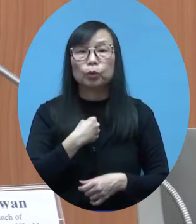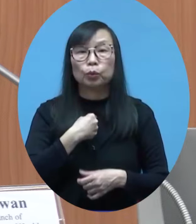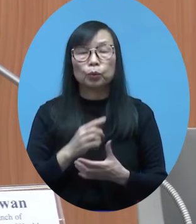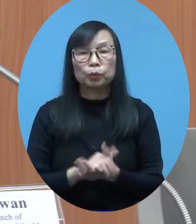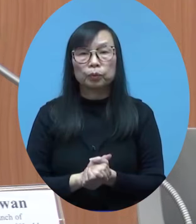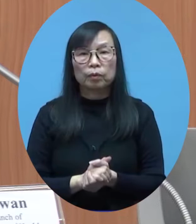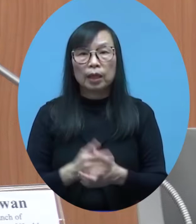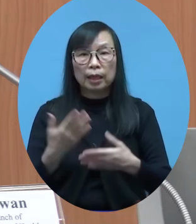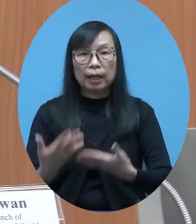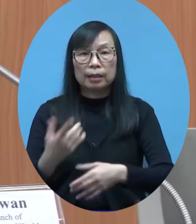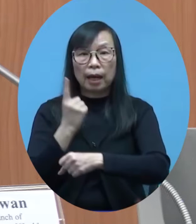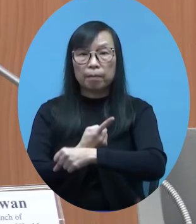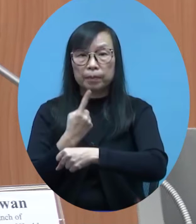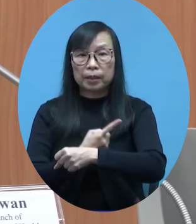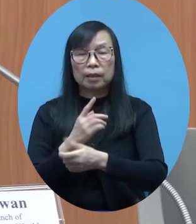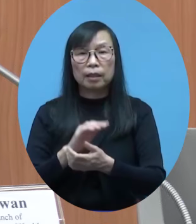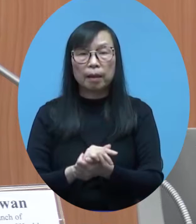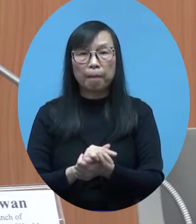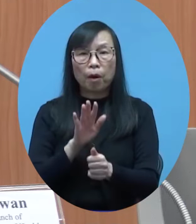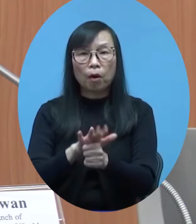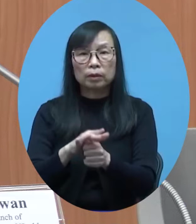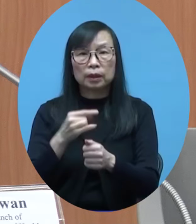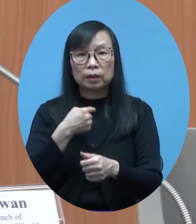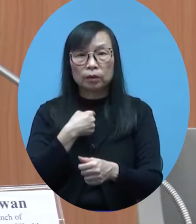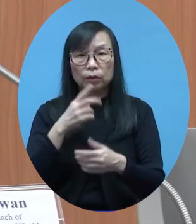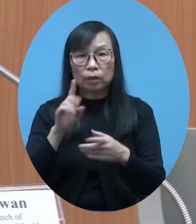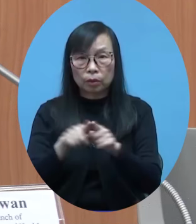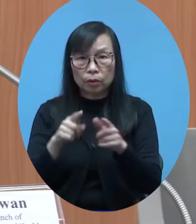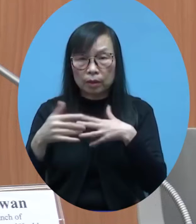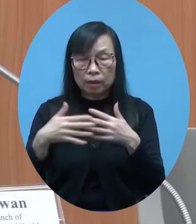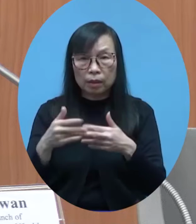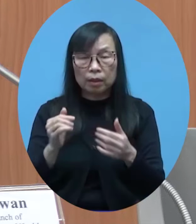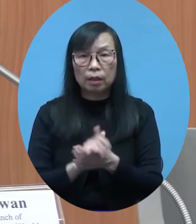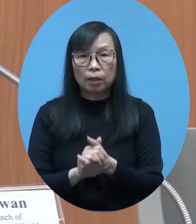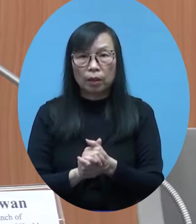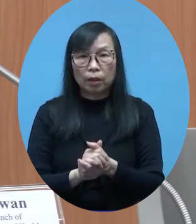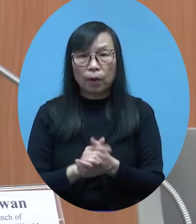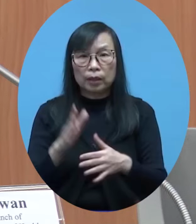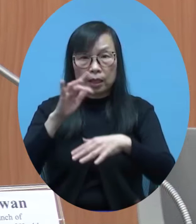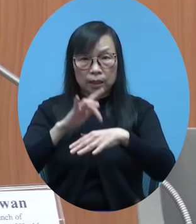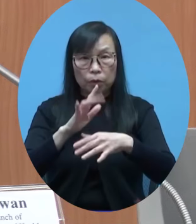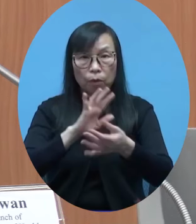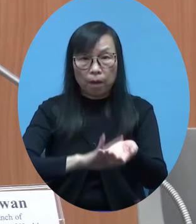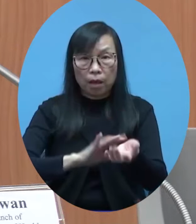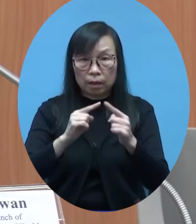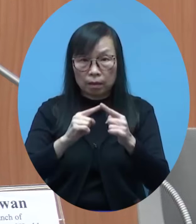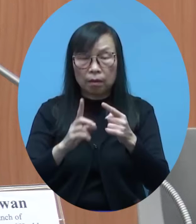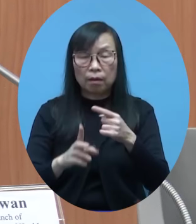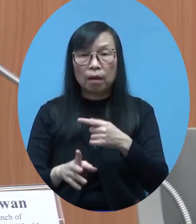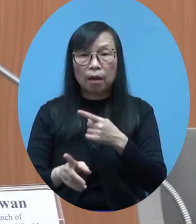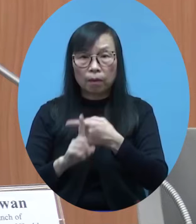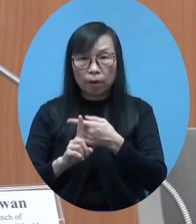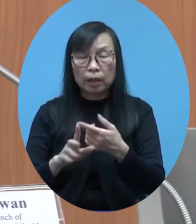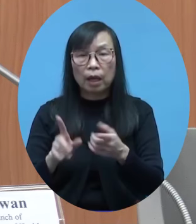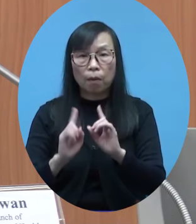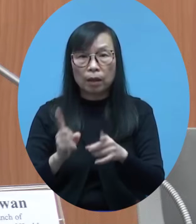家我哋都有幫需要的同事咧即係譬如如果佢無論接觸個病人嘅風險啊，或者佢喺工